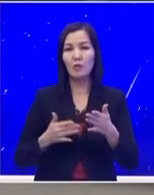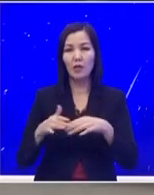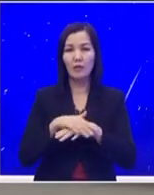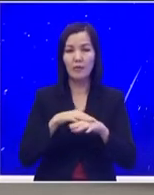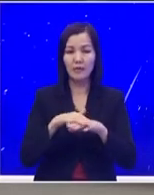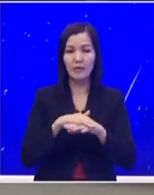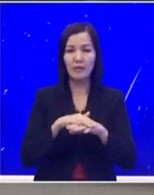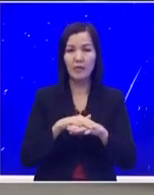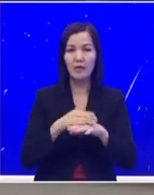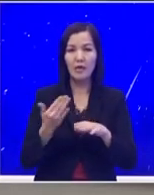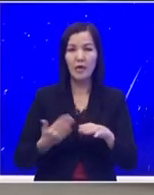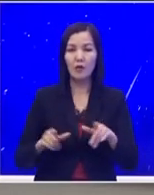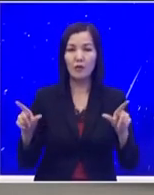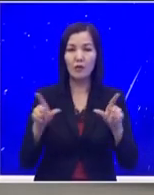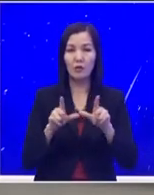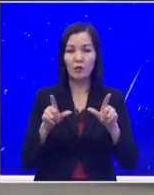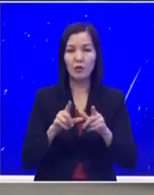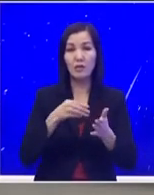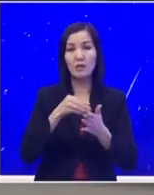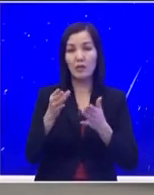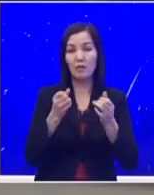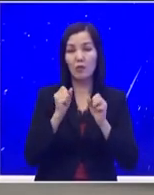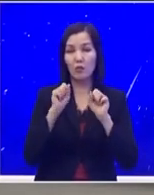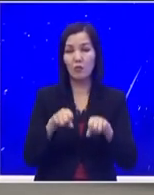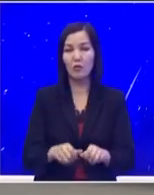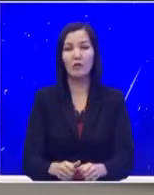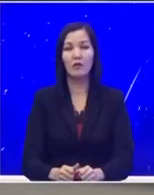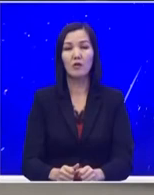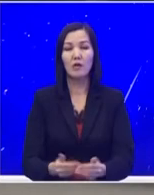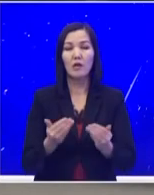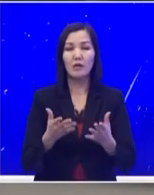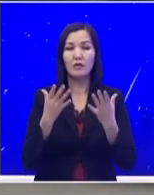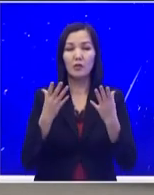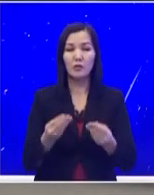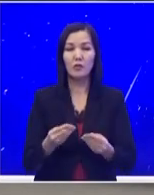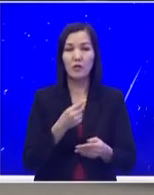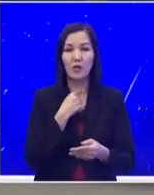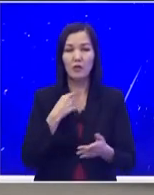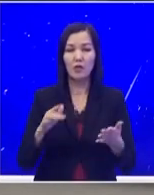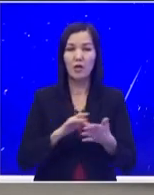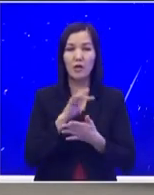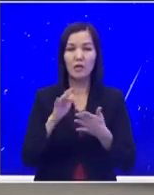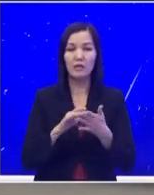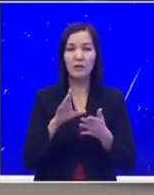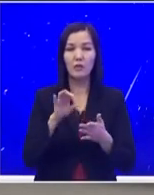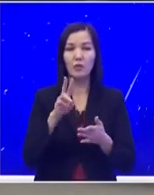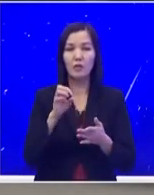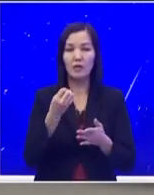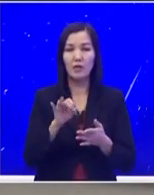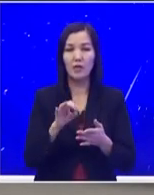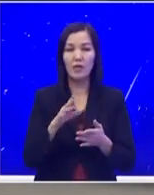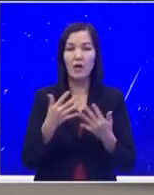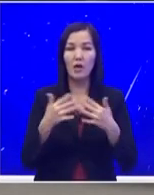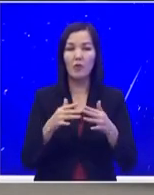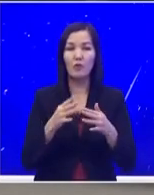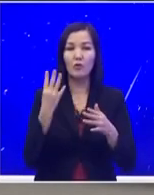сонымен қатар әлеуметтік бағытталған дүкендерден сатып алуға болады. Қазіргі таңда біз Талдықорған қаласының және Өтінай ауылының 4